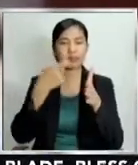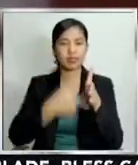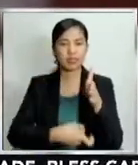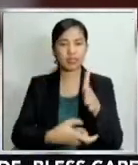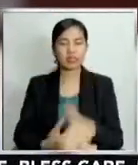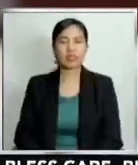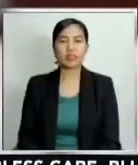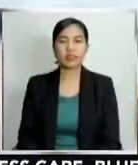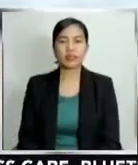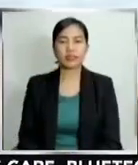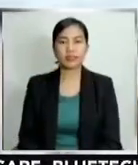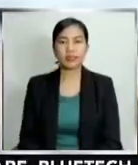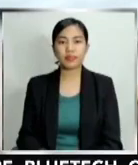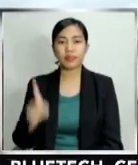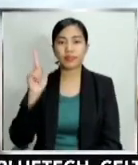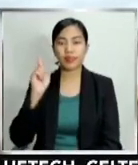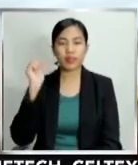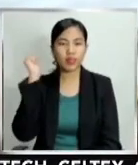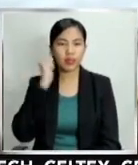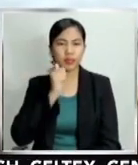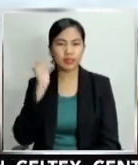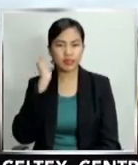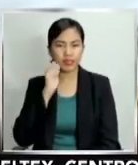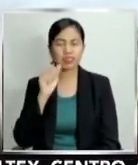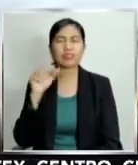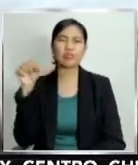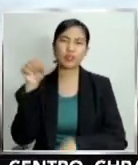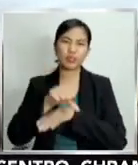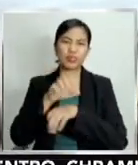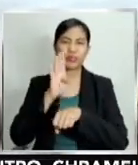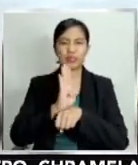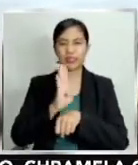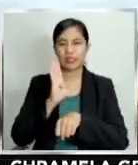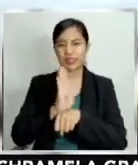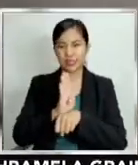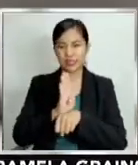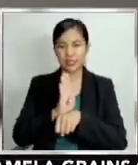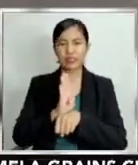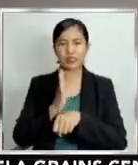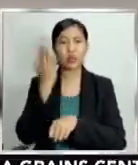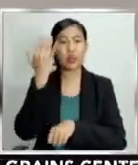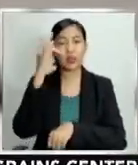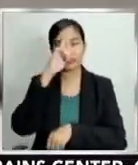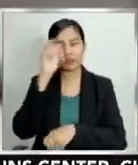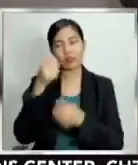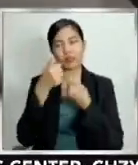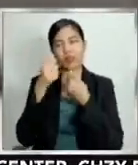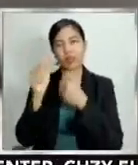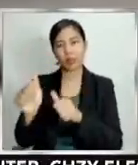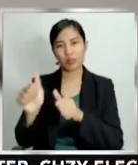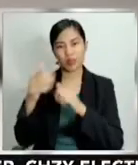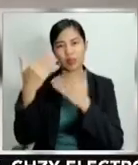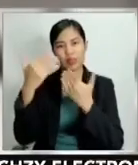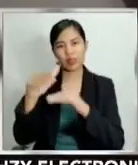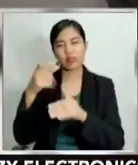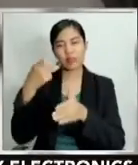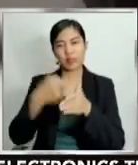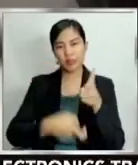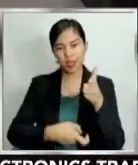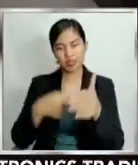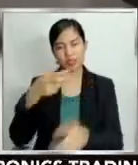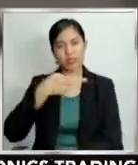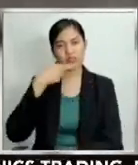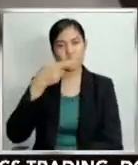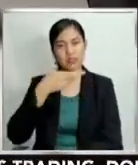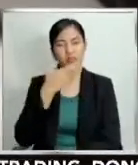Araw-araw daw nalulugi ang rice retailer na si Jenny dahil sa pagsunod sa price cap sa bigas. Kaya malaking tulong daw ang 15,000 pesos